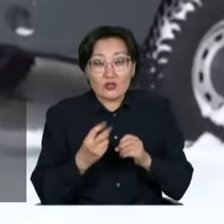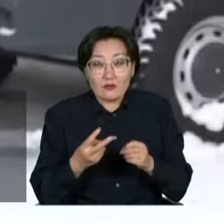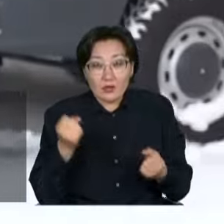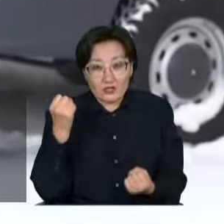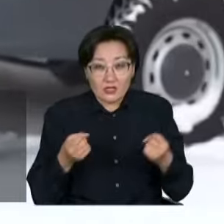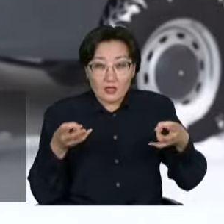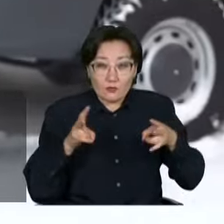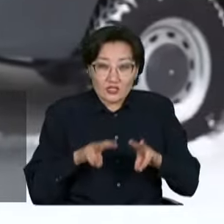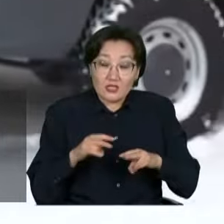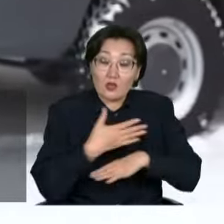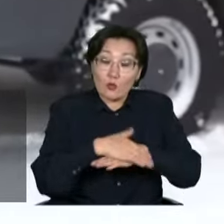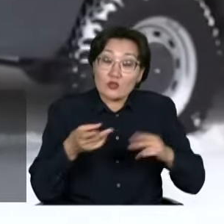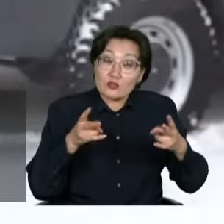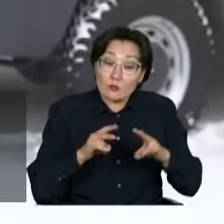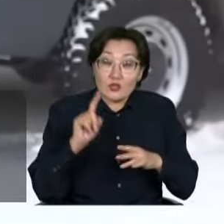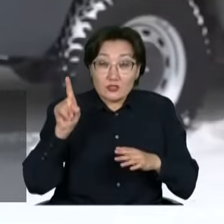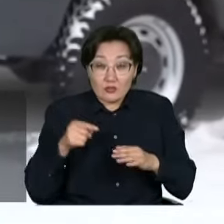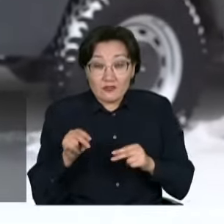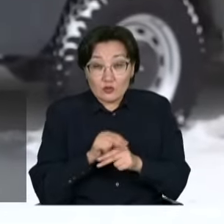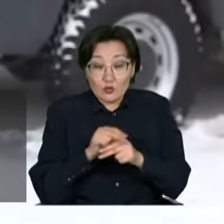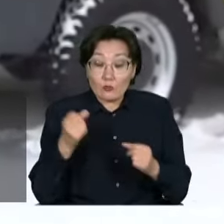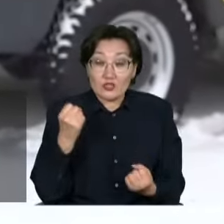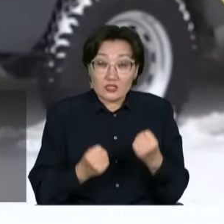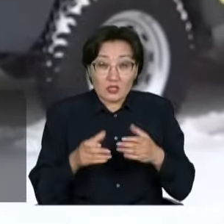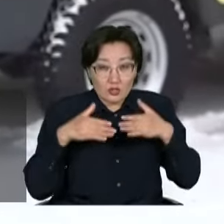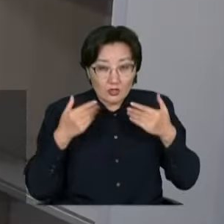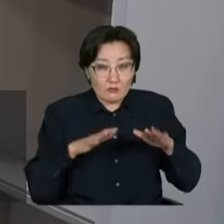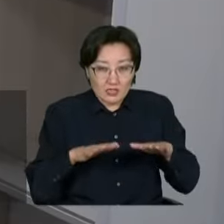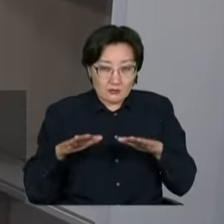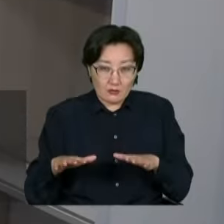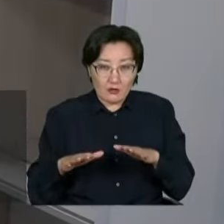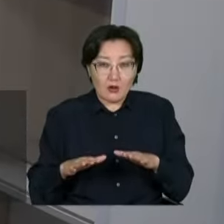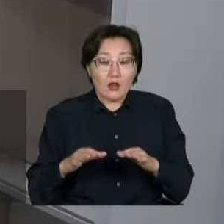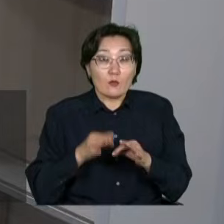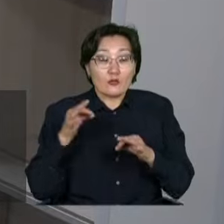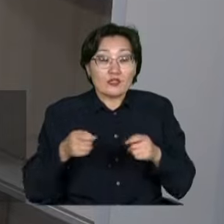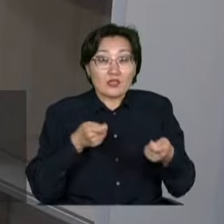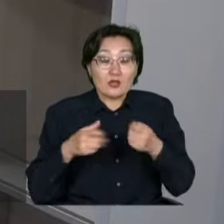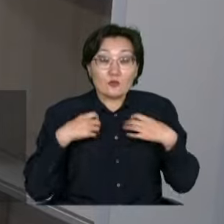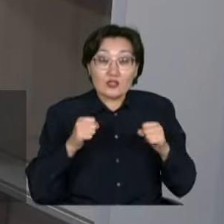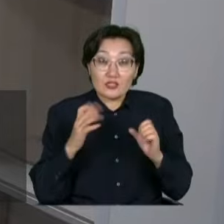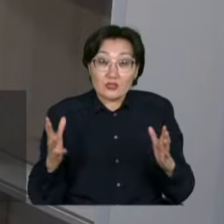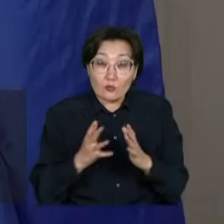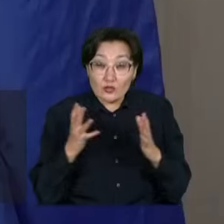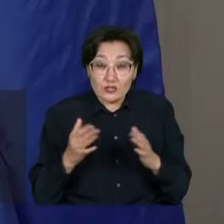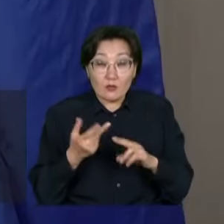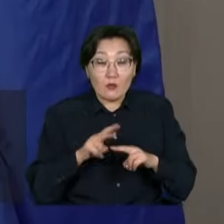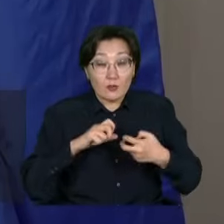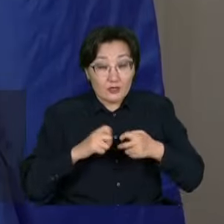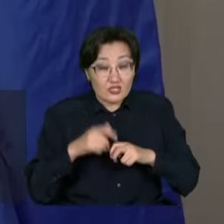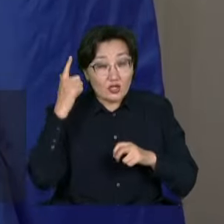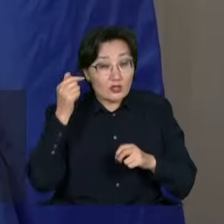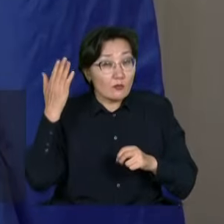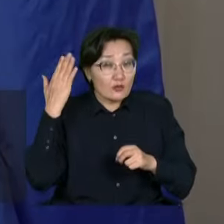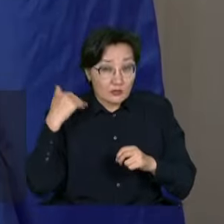Остальные паркуются на улице. Даже чтобы отремонтировать машину, нет места. В областном управлении здравоохранения, как оказалось, о проблеме знаю